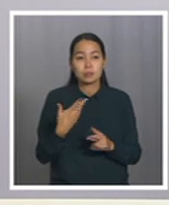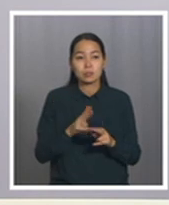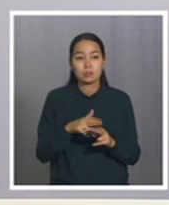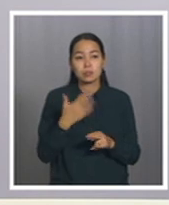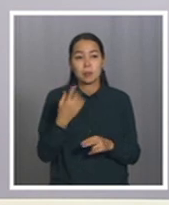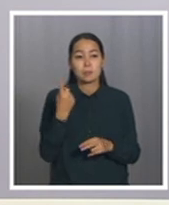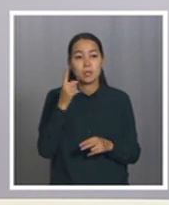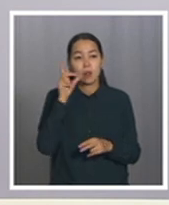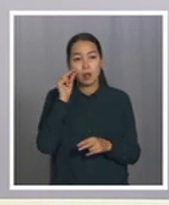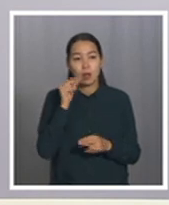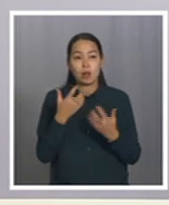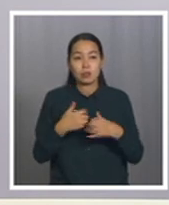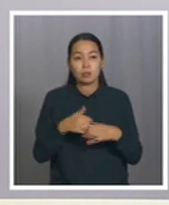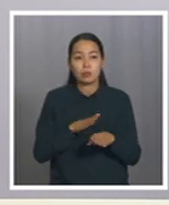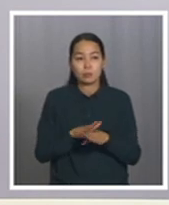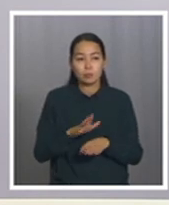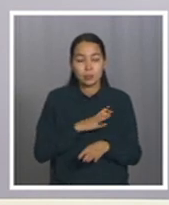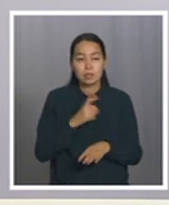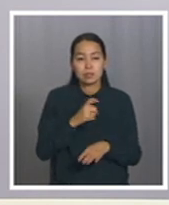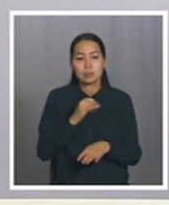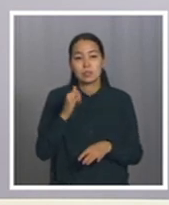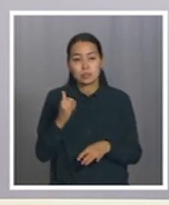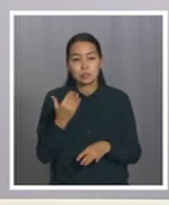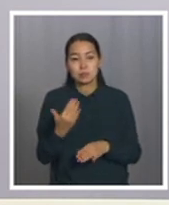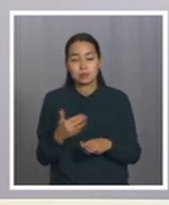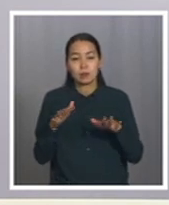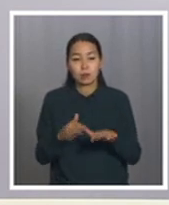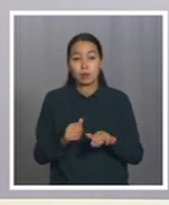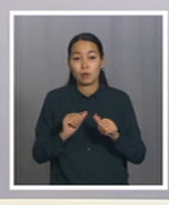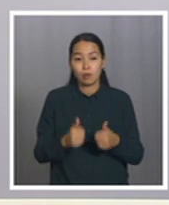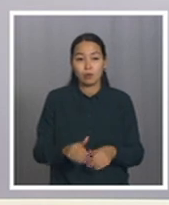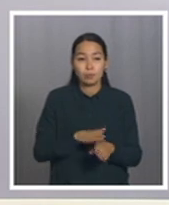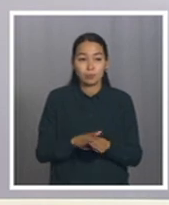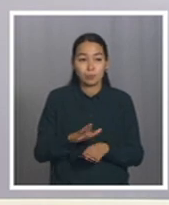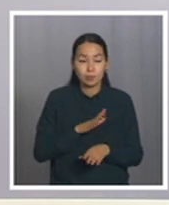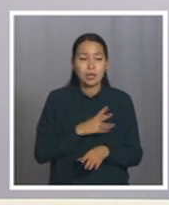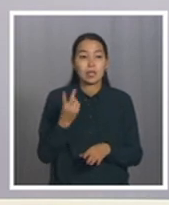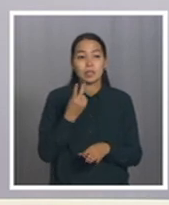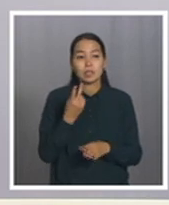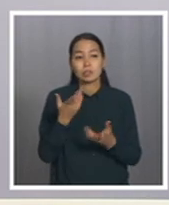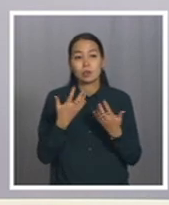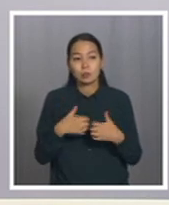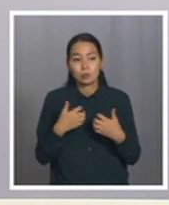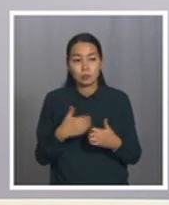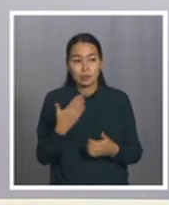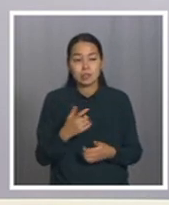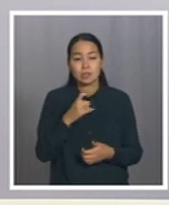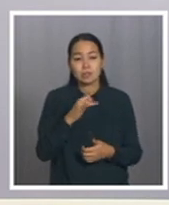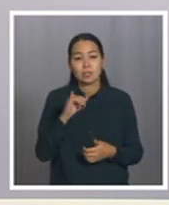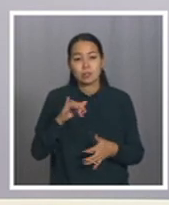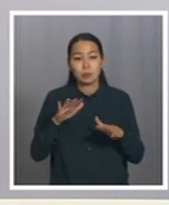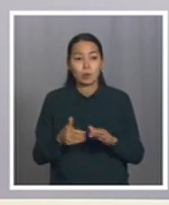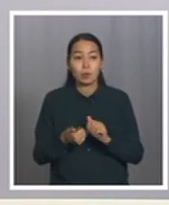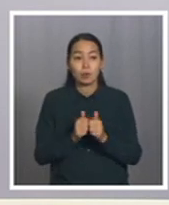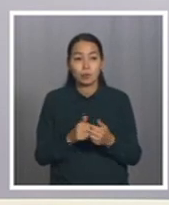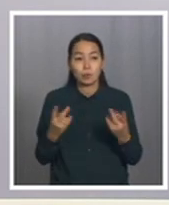амалын орындадық, x-ті y арқылы түрлендіріп алдық. Ары қарай, екінші амалымыз біз x пен y-тердің орындарын ауыстырамыз.